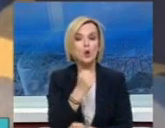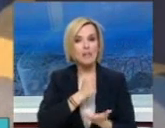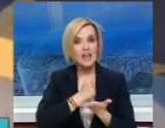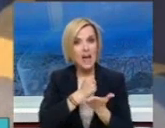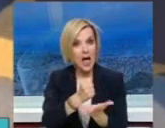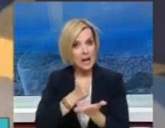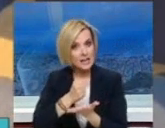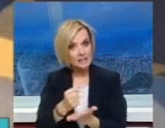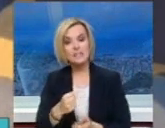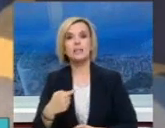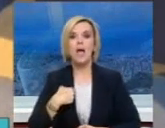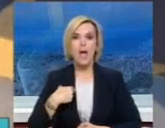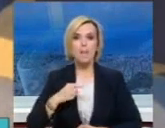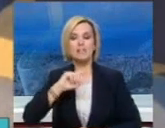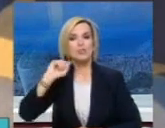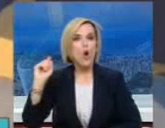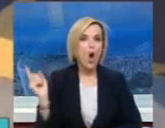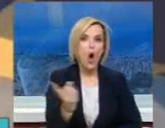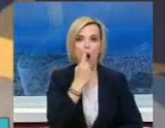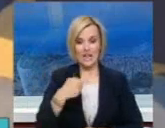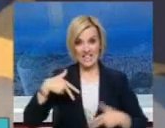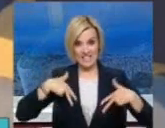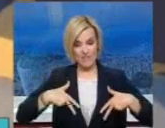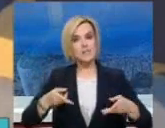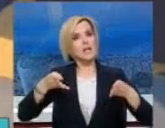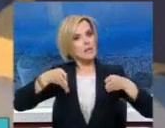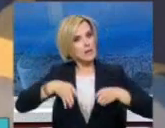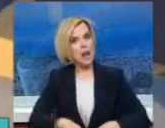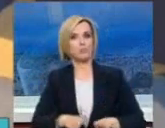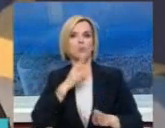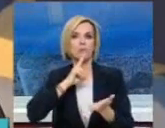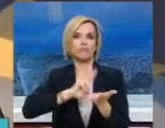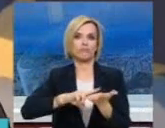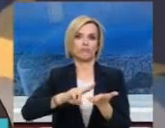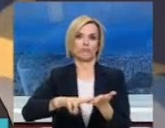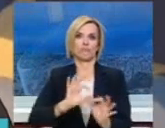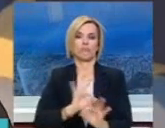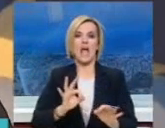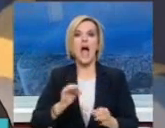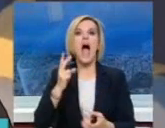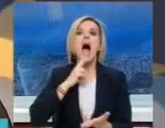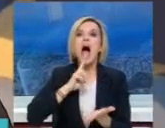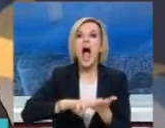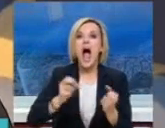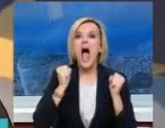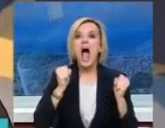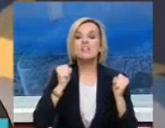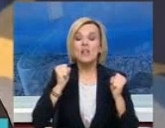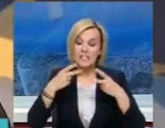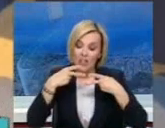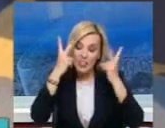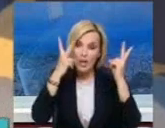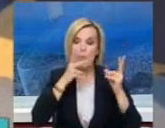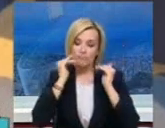μέτρα κάλυψης όλης ασφαλιστικής δαπάνης, κρατώντας ανεπηρέαστα τα ασφαλιστικά δικαιώματα όλων των